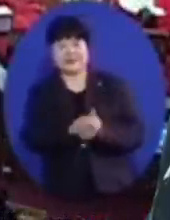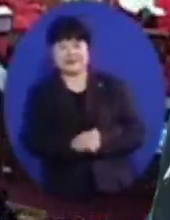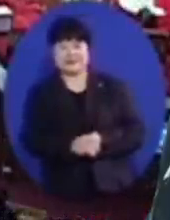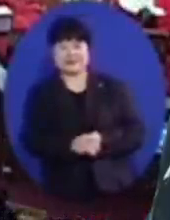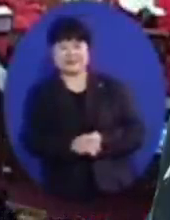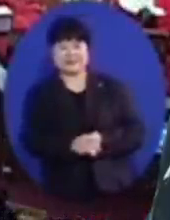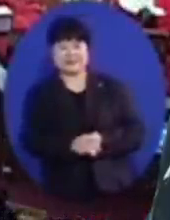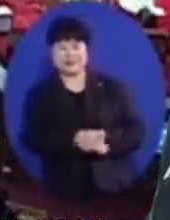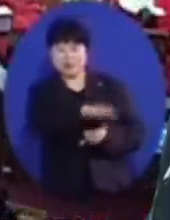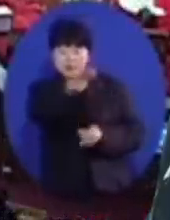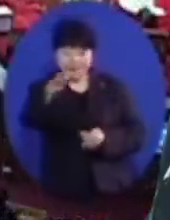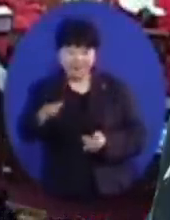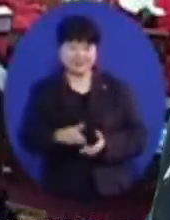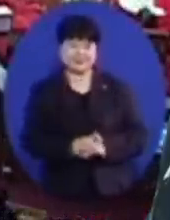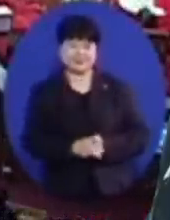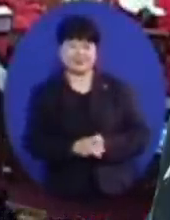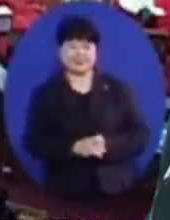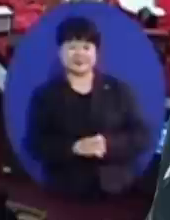우리